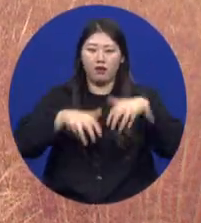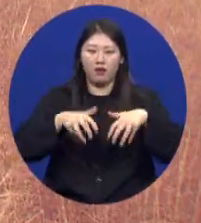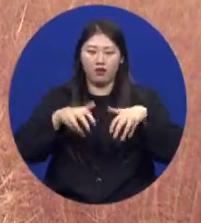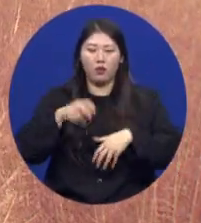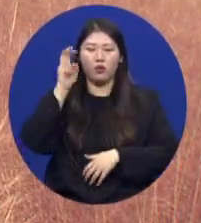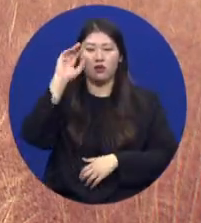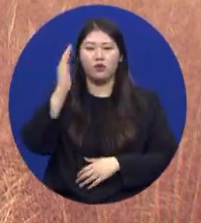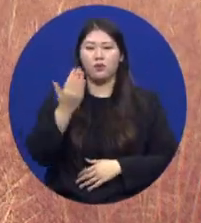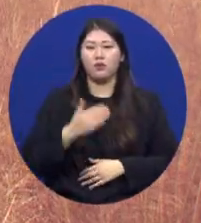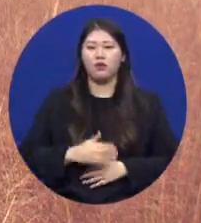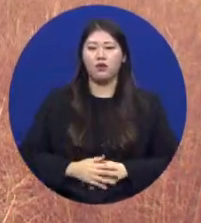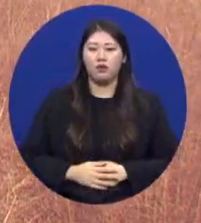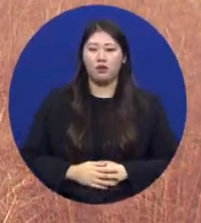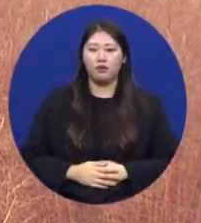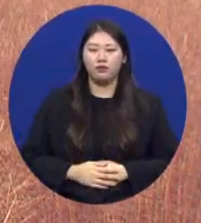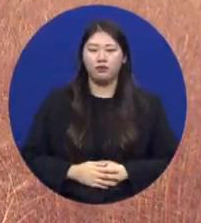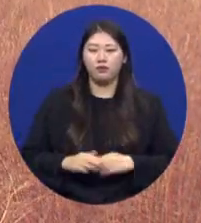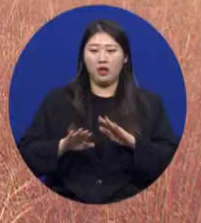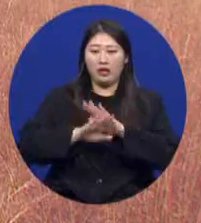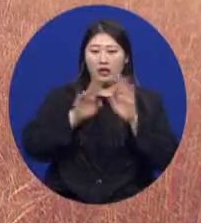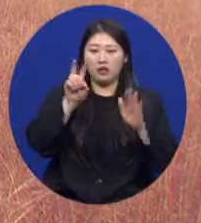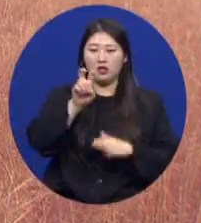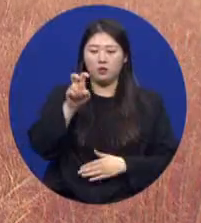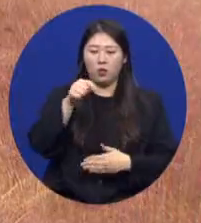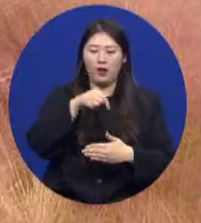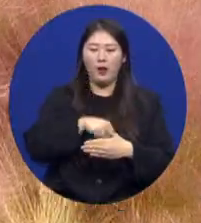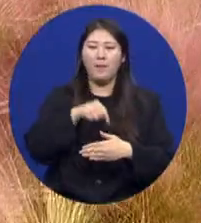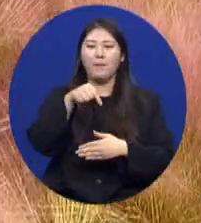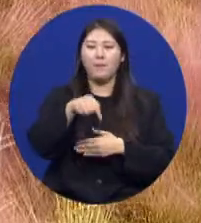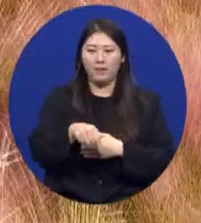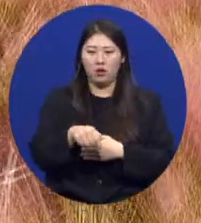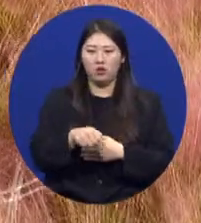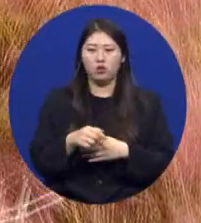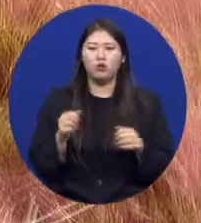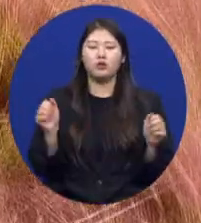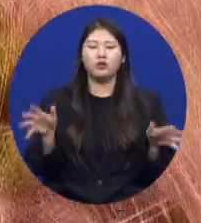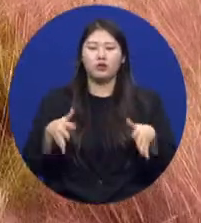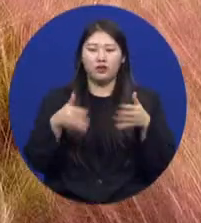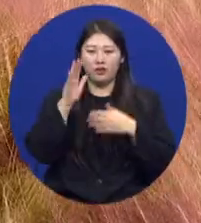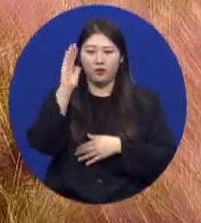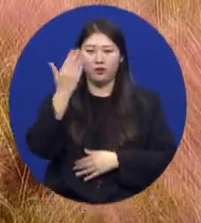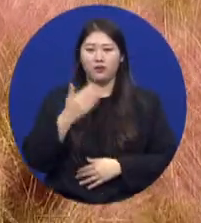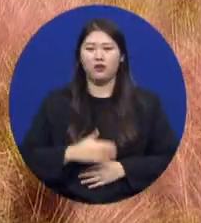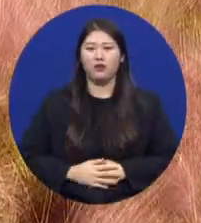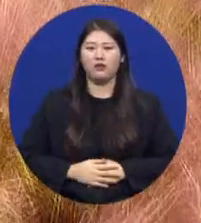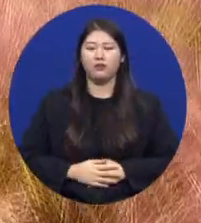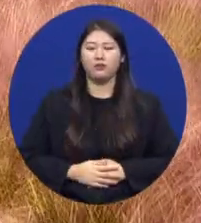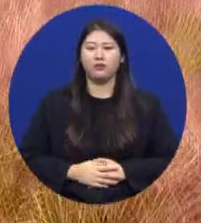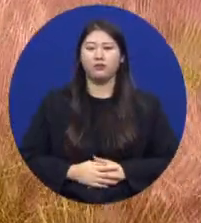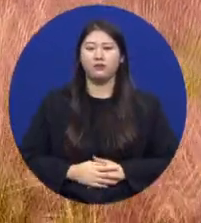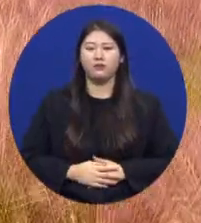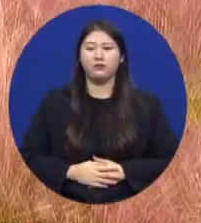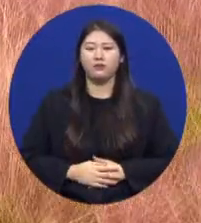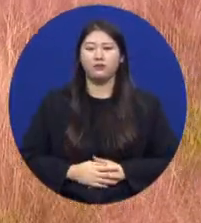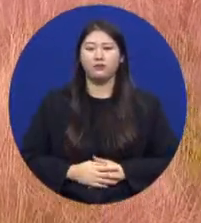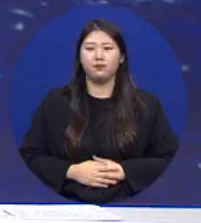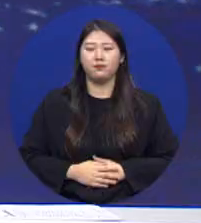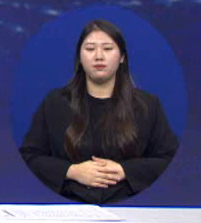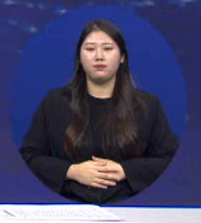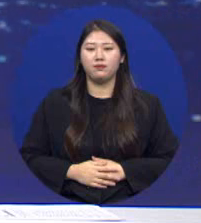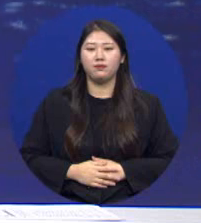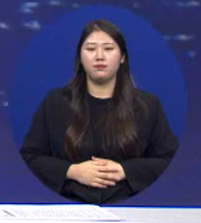예상됩니다. 다음 주 후반에는 낮 기온이 20도 안팎에 머물면서 선선해지겠습니다. 기상정보였습니다.